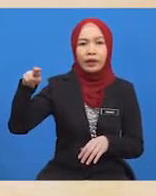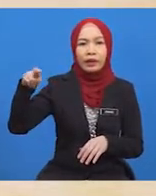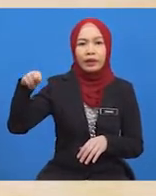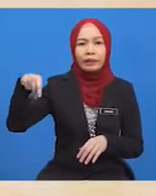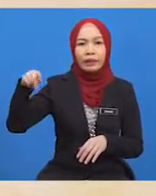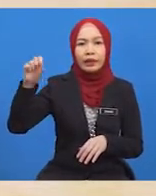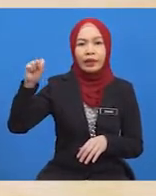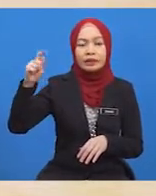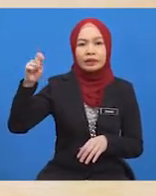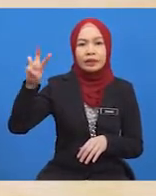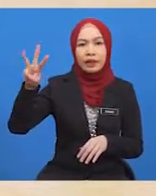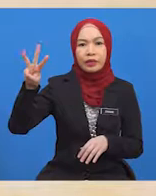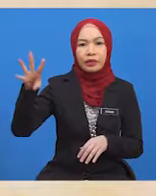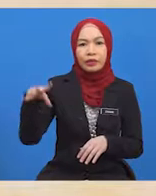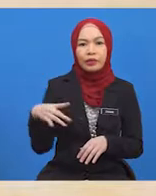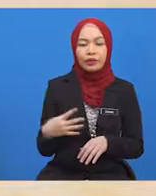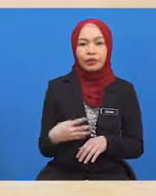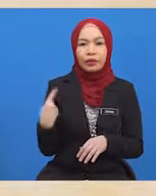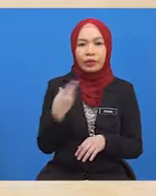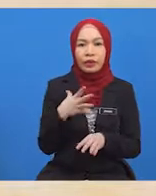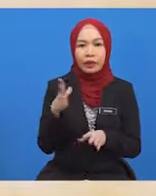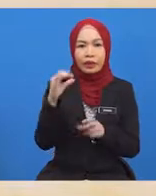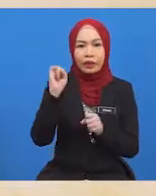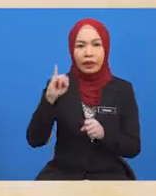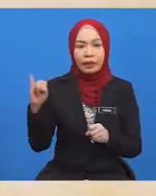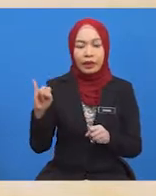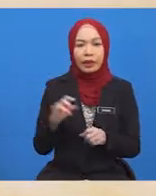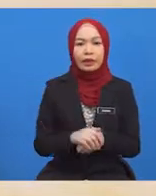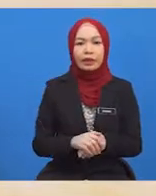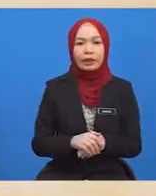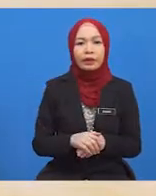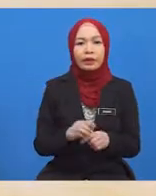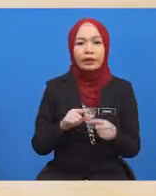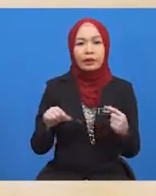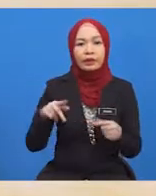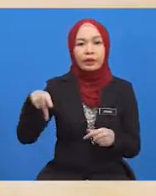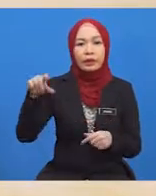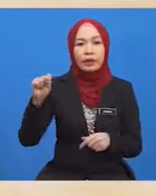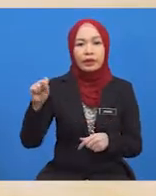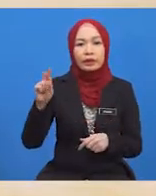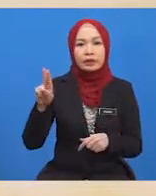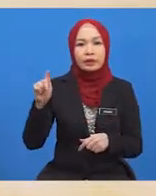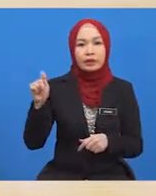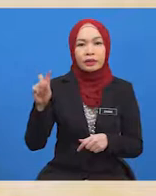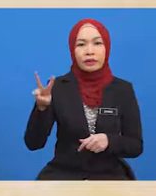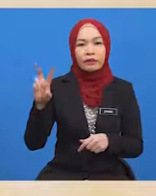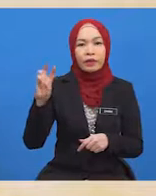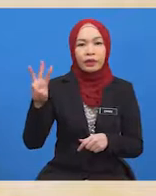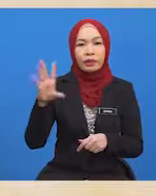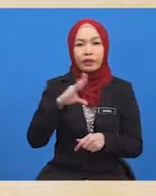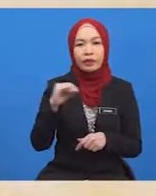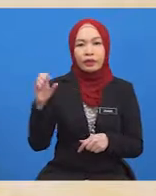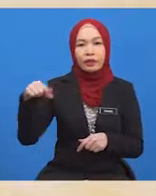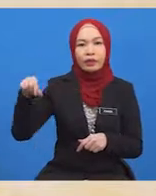Daripada rajah, kita dapati bahawa garis P, S, U, T, V, W dan Q, R